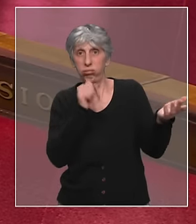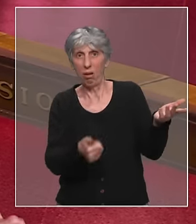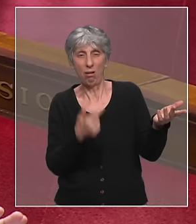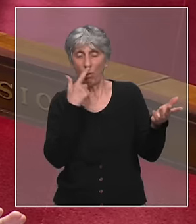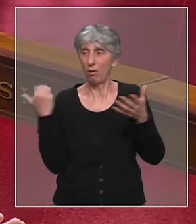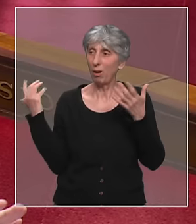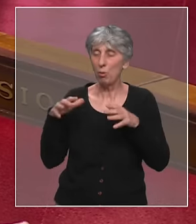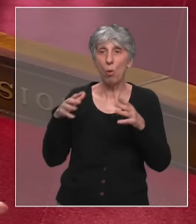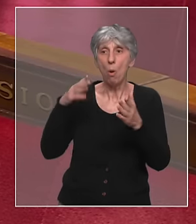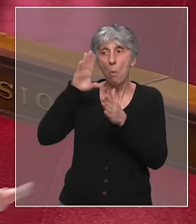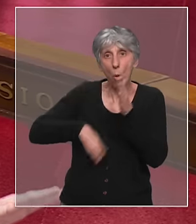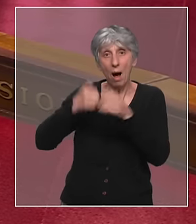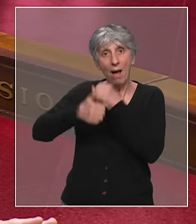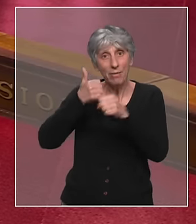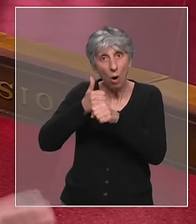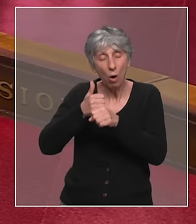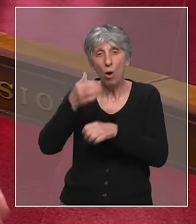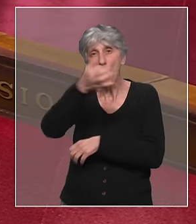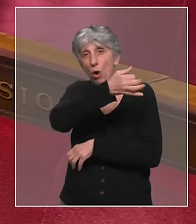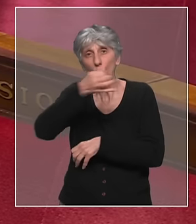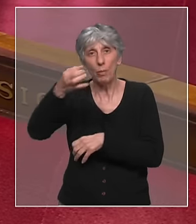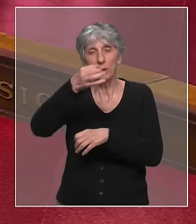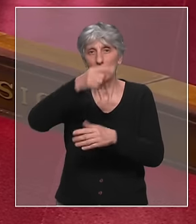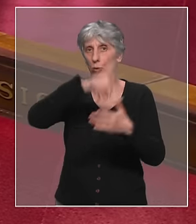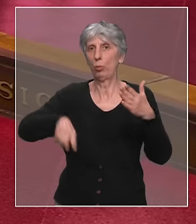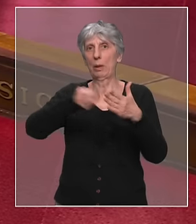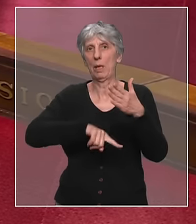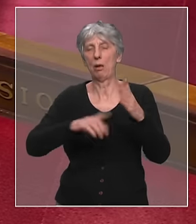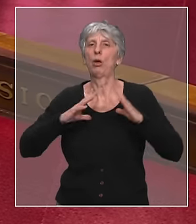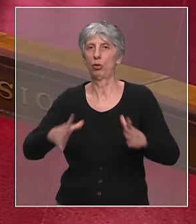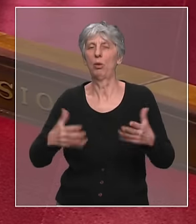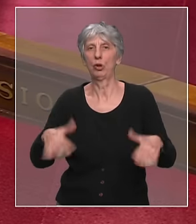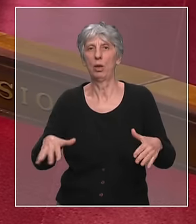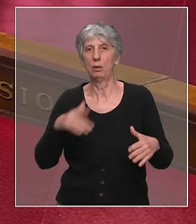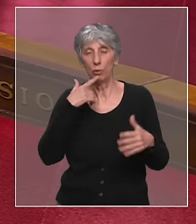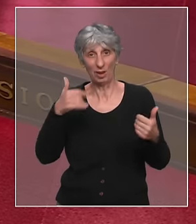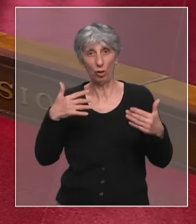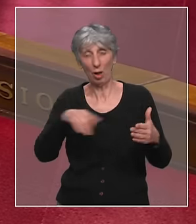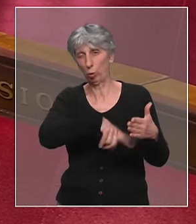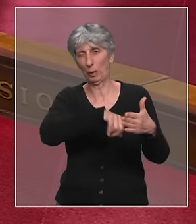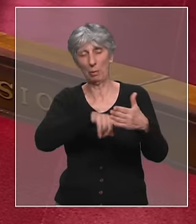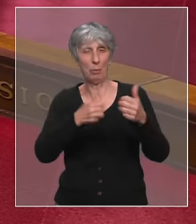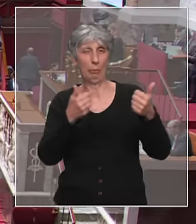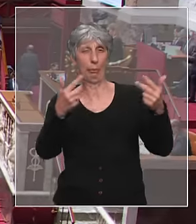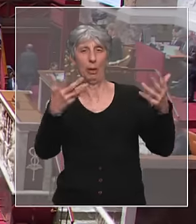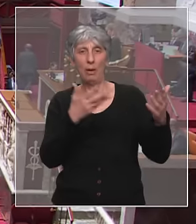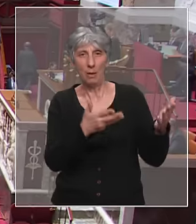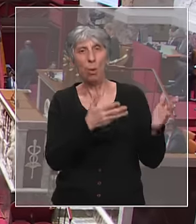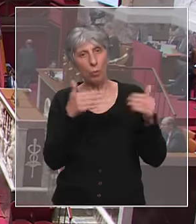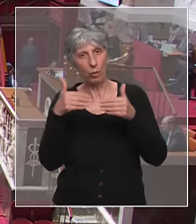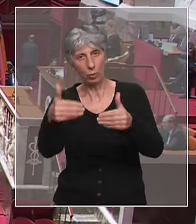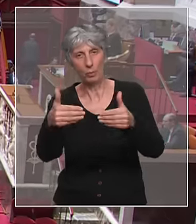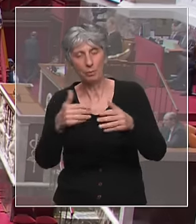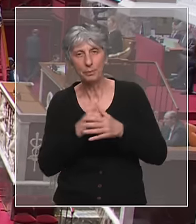depuis un an sont automatiquement supprimés. Je tiens cet engagement. Déjà plusieurs dizaines d'entre eux ont été supprimés et nous poursuivrons.